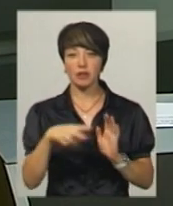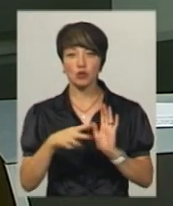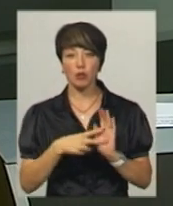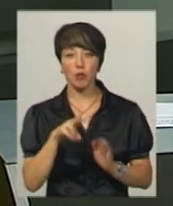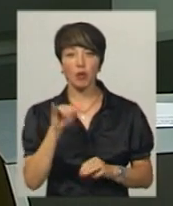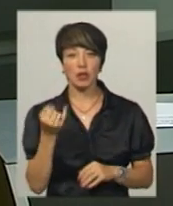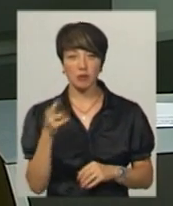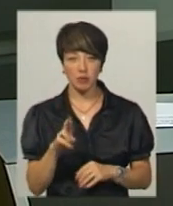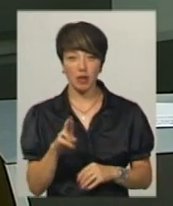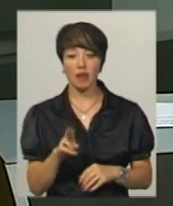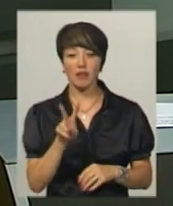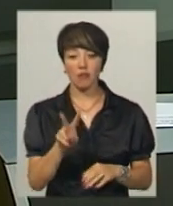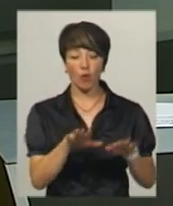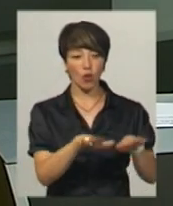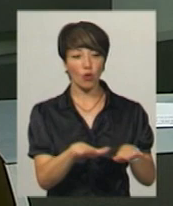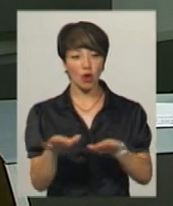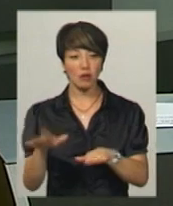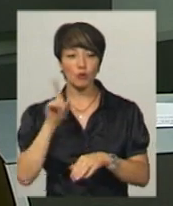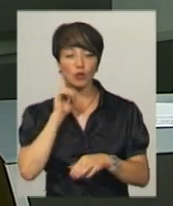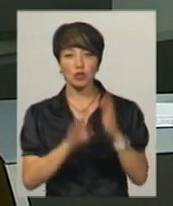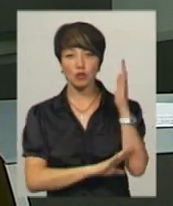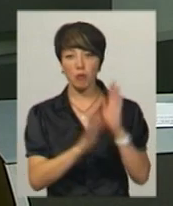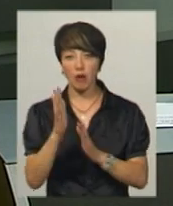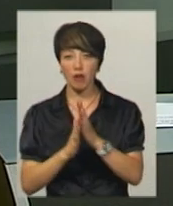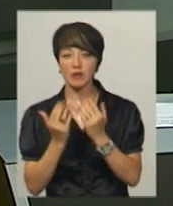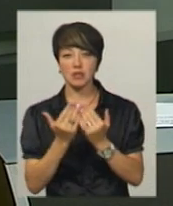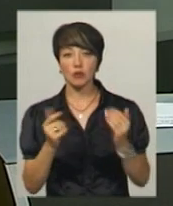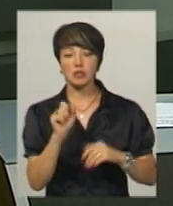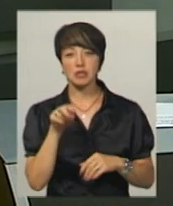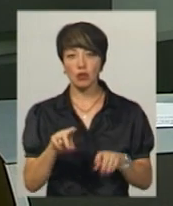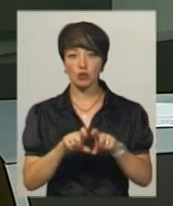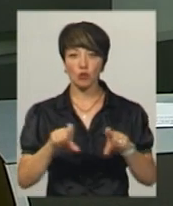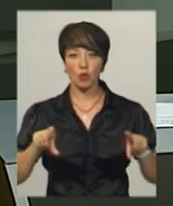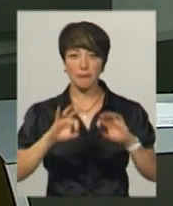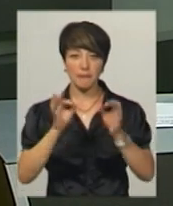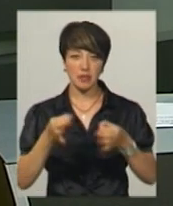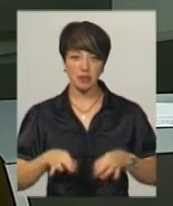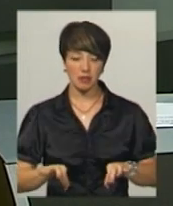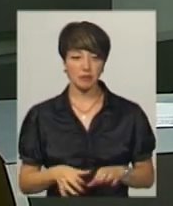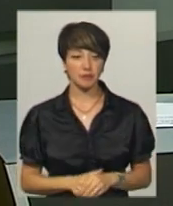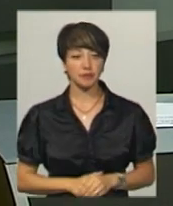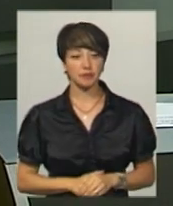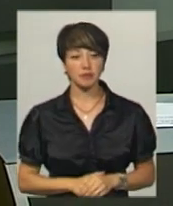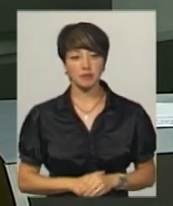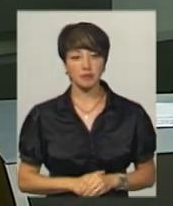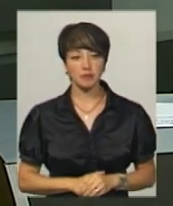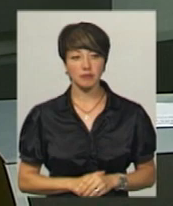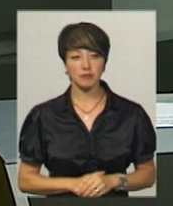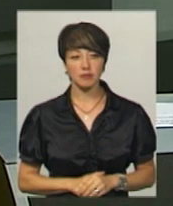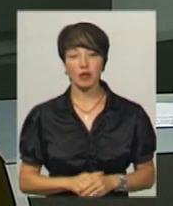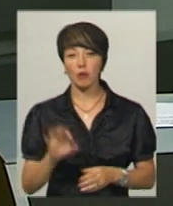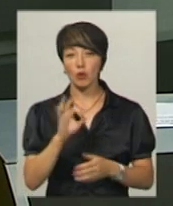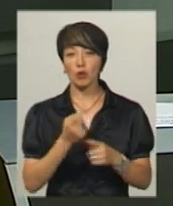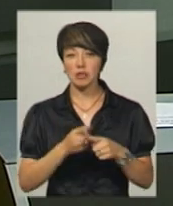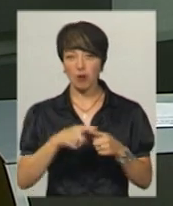27 липня – на двох локаціях – у молодіжному парку і у виставковій залі Школи образотворчого та декоративно-прикладного мистецтва. Про